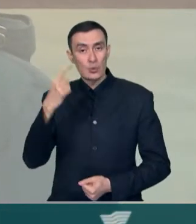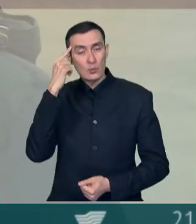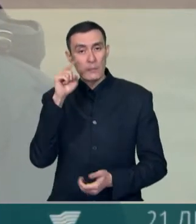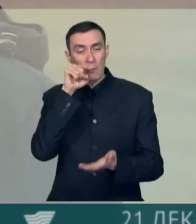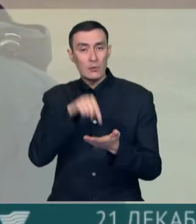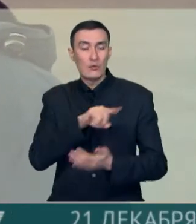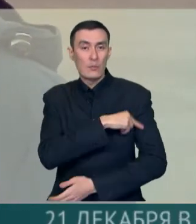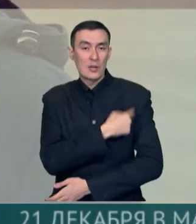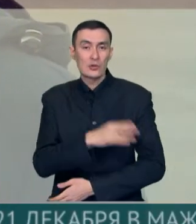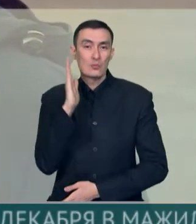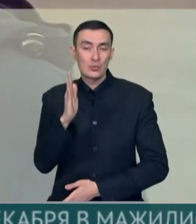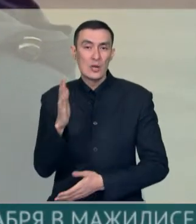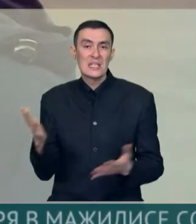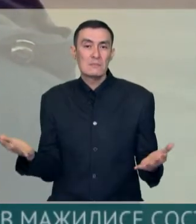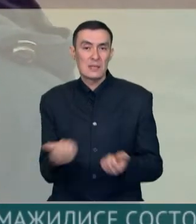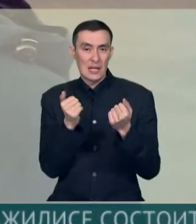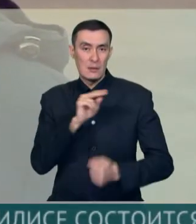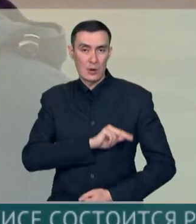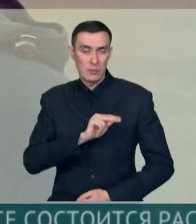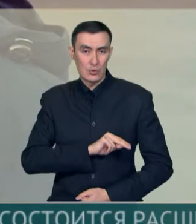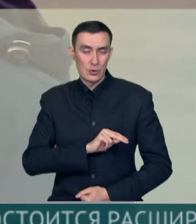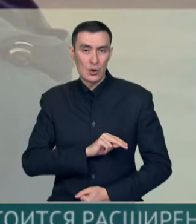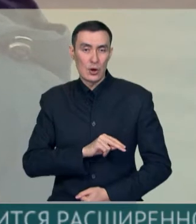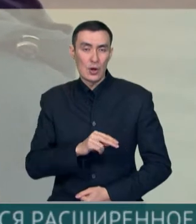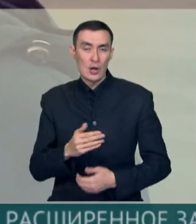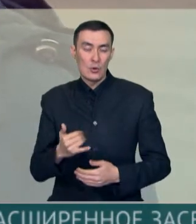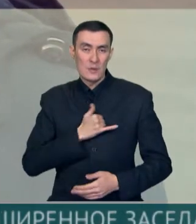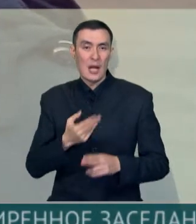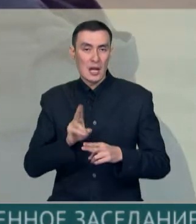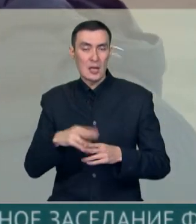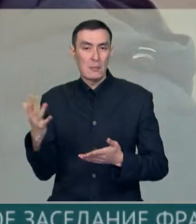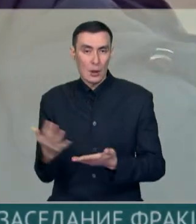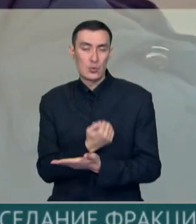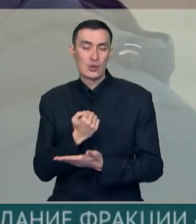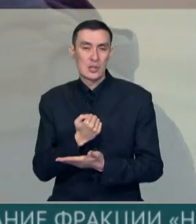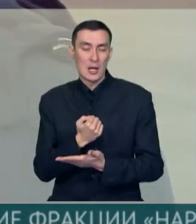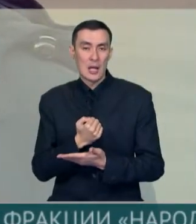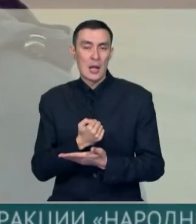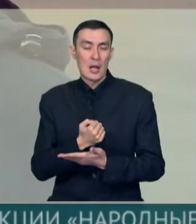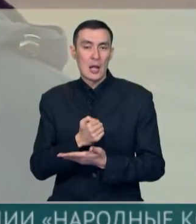буду спасателем. У меня это с рук получится. Ну,